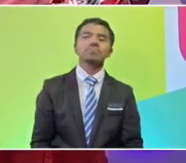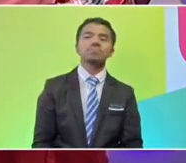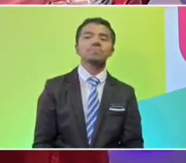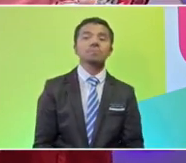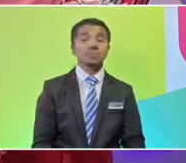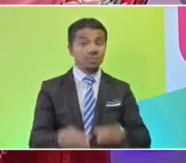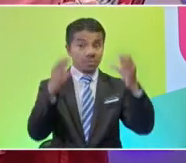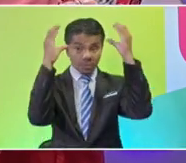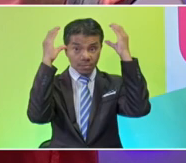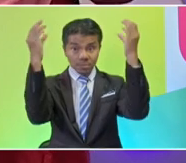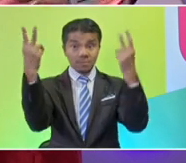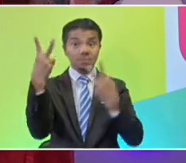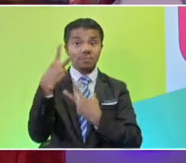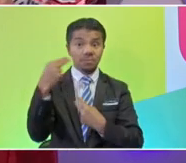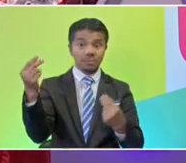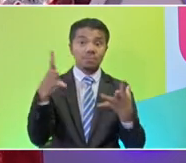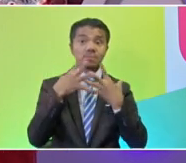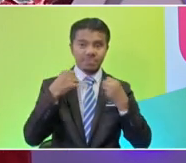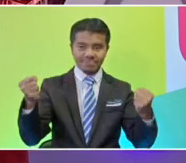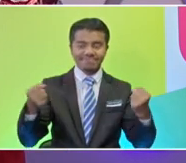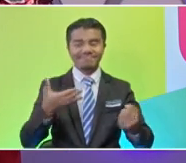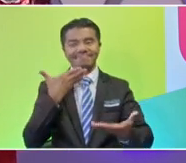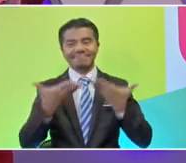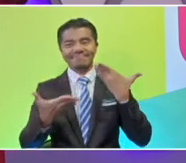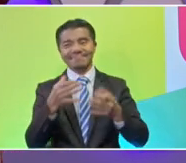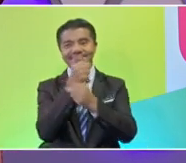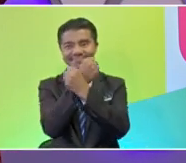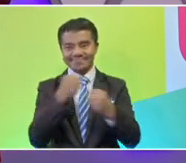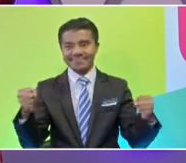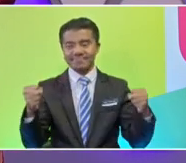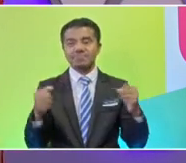berarti dalam keadaan sehat ceria dan bersedia